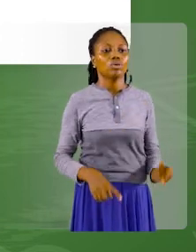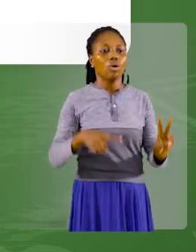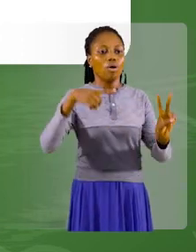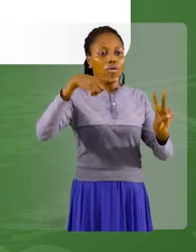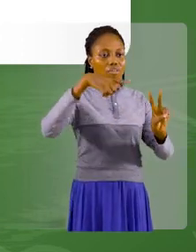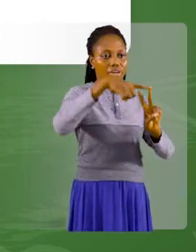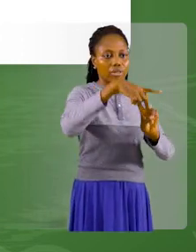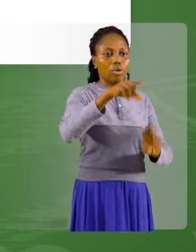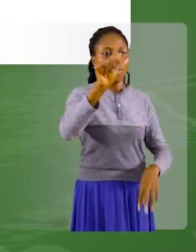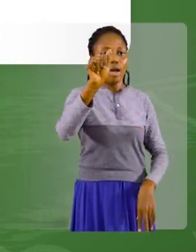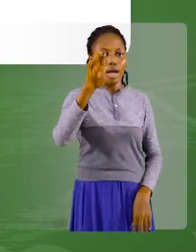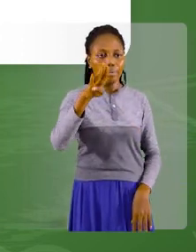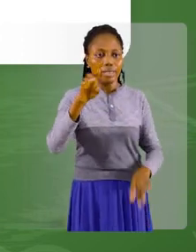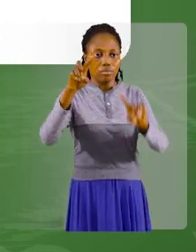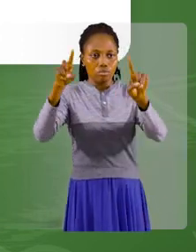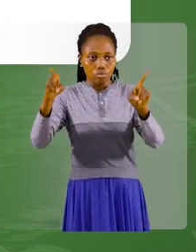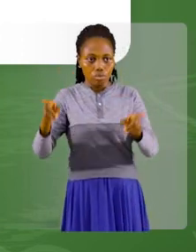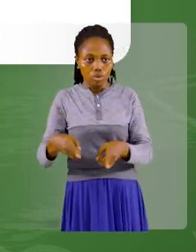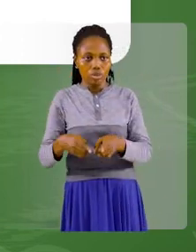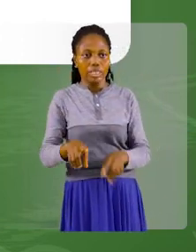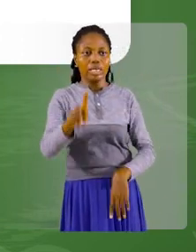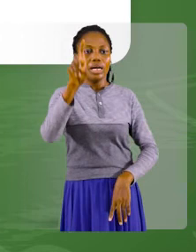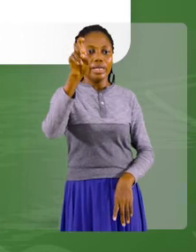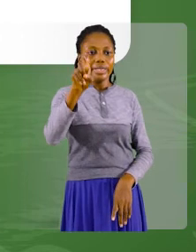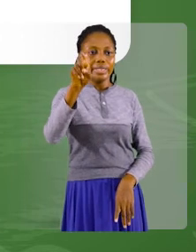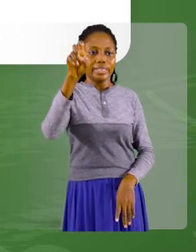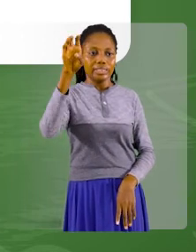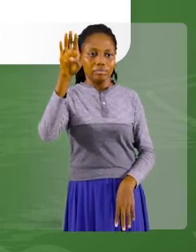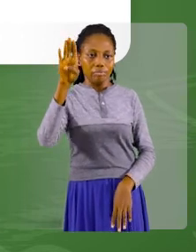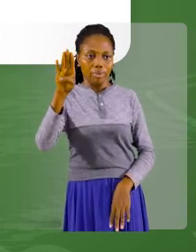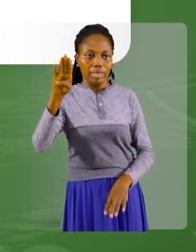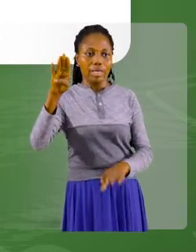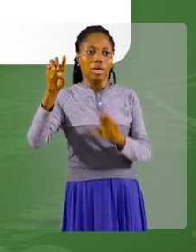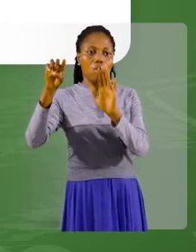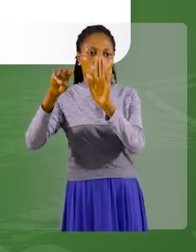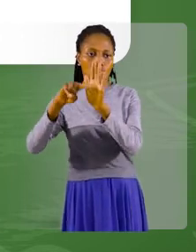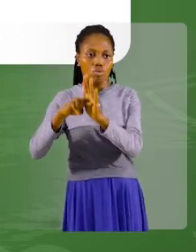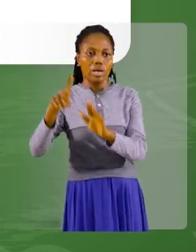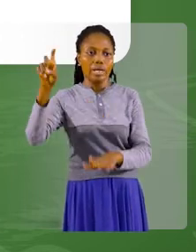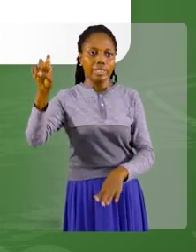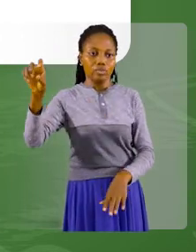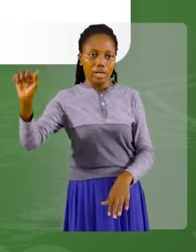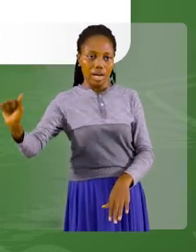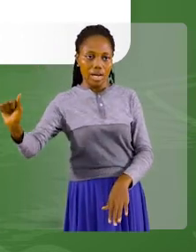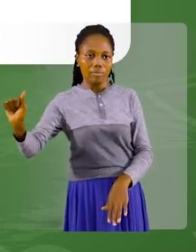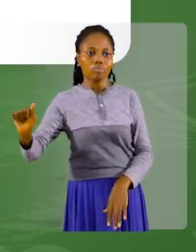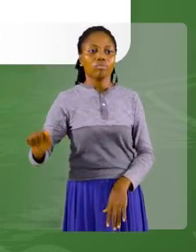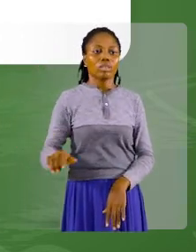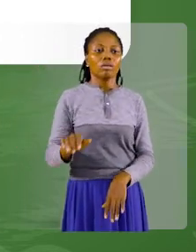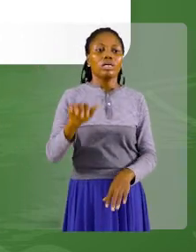alors le vecteur AB a pour coordonnées X de B moins X de